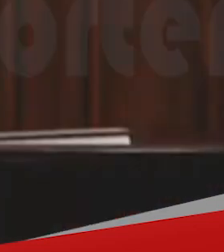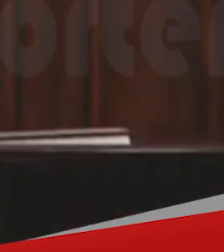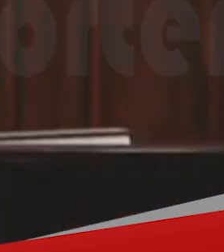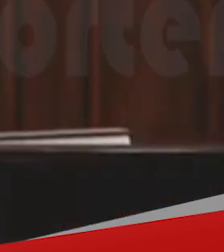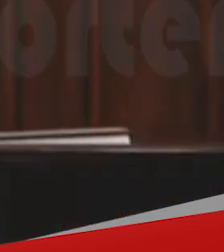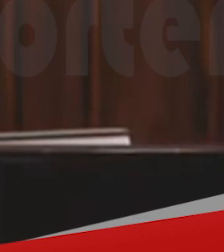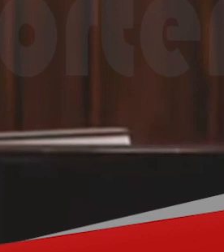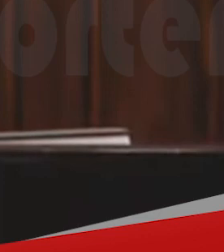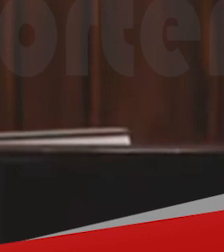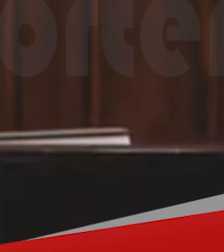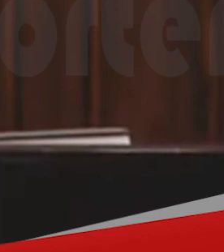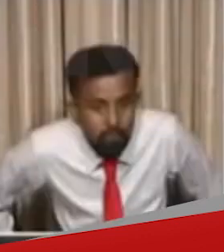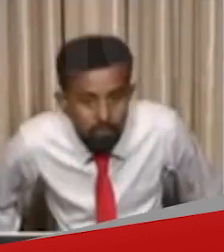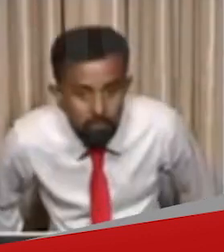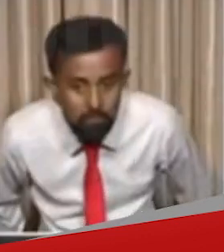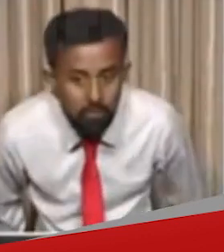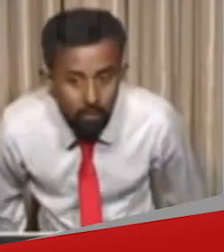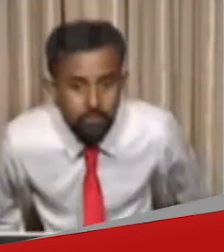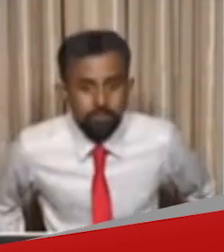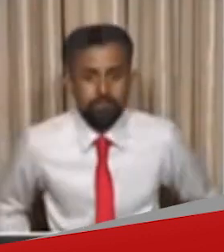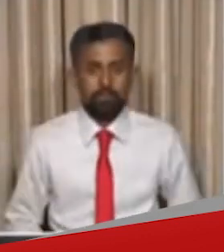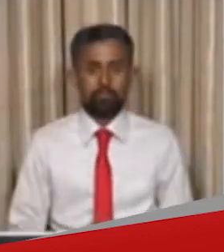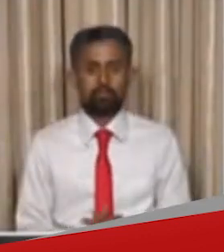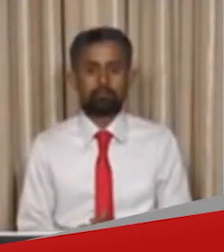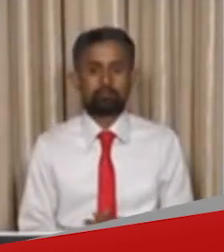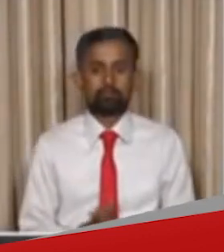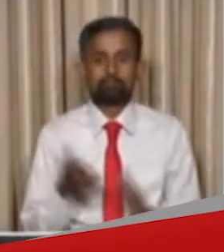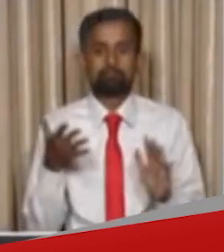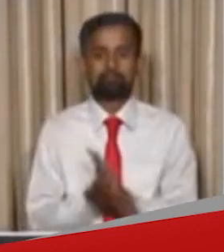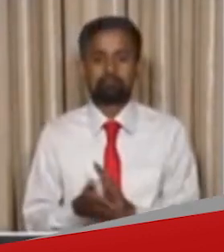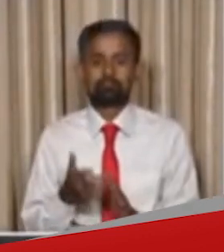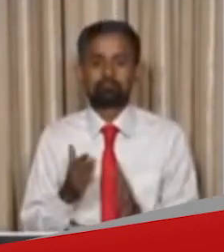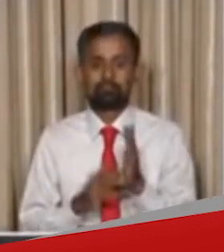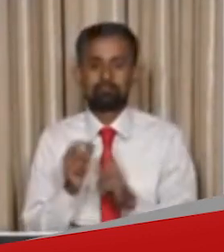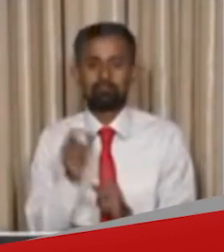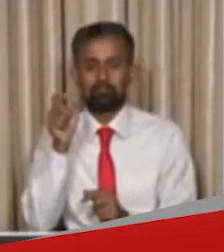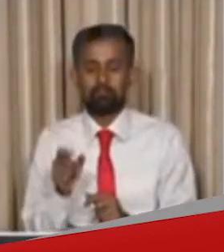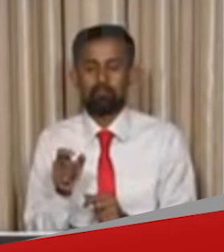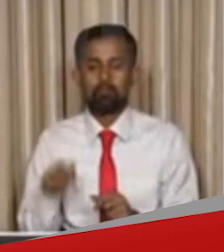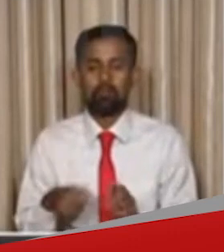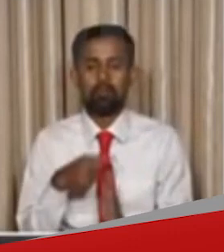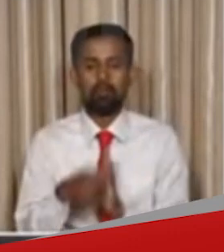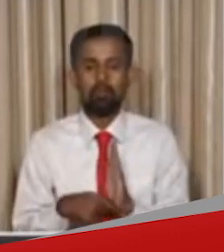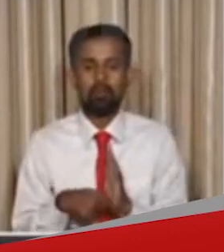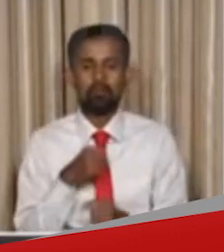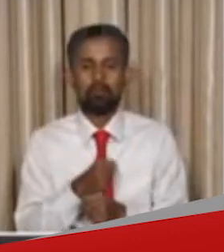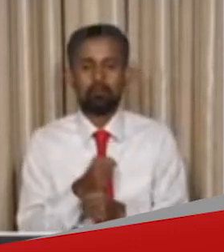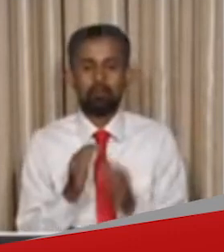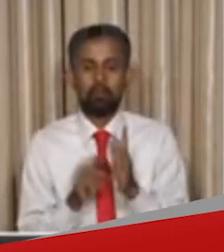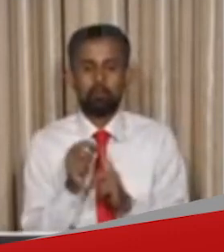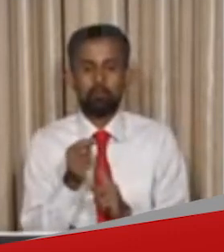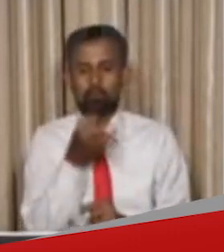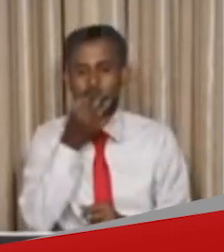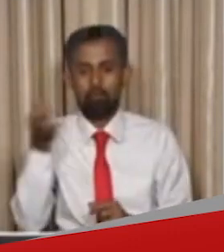වෙනවා ප්‍රතිහදනම තමන්ගේ කැබිනට් ඇමතිවරයා අතිශයින් දූෂිත කැබිනට් ඇමතිවරයෙක් කියලා මේ රටේ රාජ්‍ය ඇමතිවරයෙක්